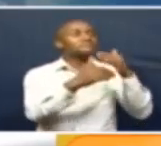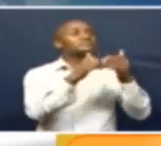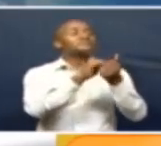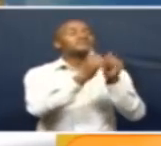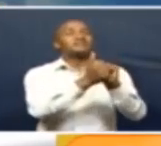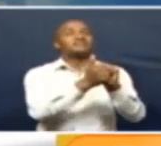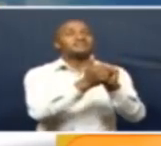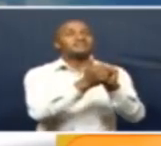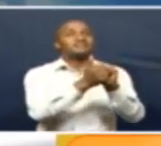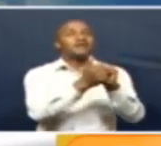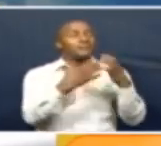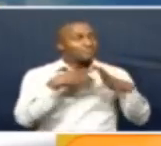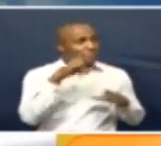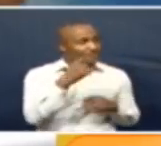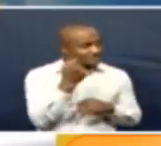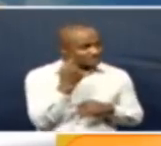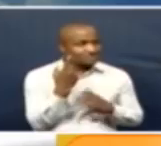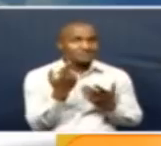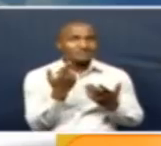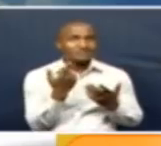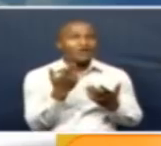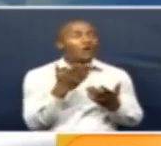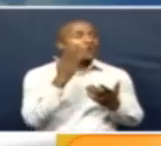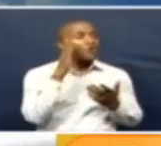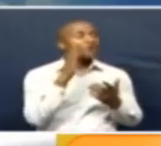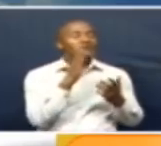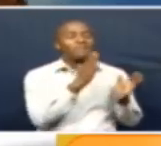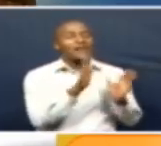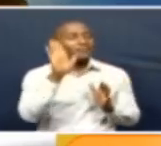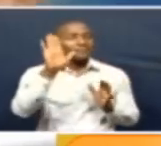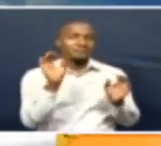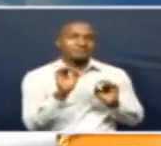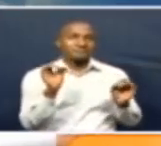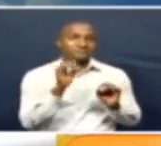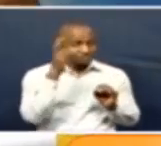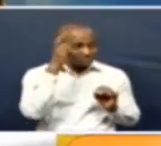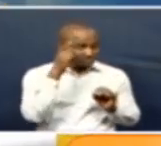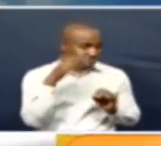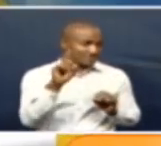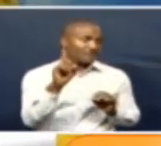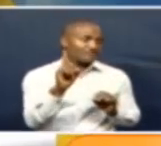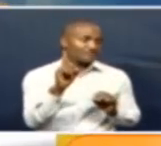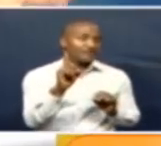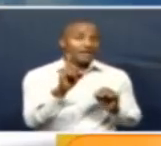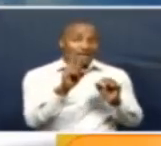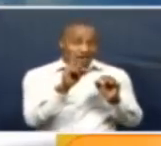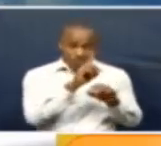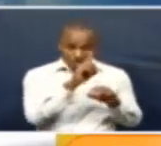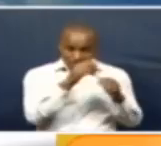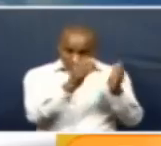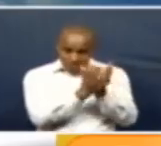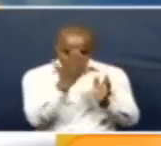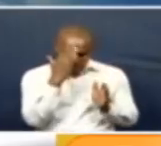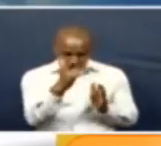naye. Lakini watu waelewe ya kwamba si Mungu anafanya wawe hivyo, ni shetani. Na mtu akielewa, hata community ikijua ni